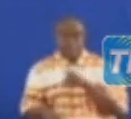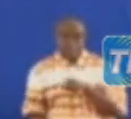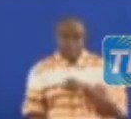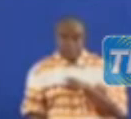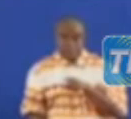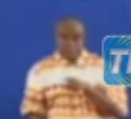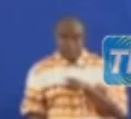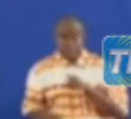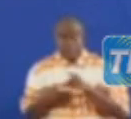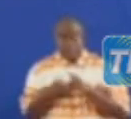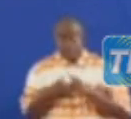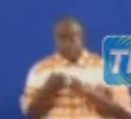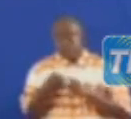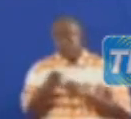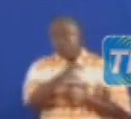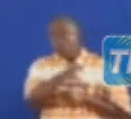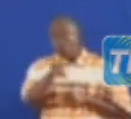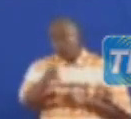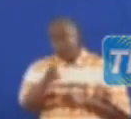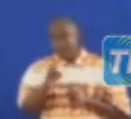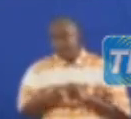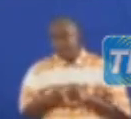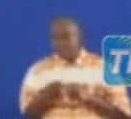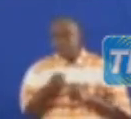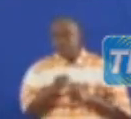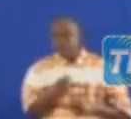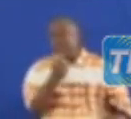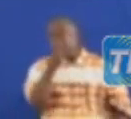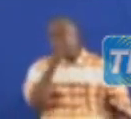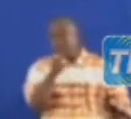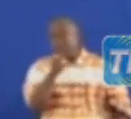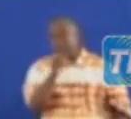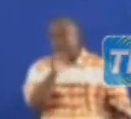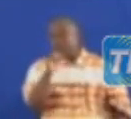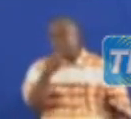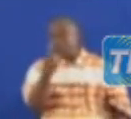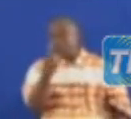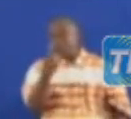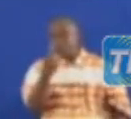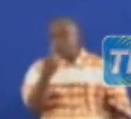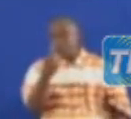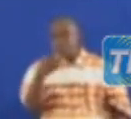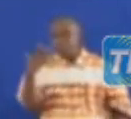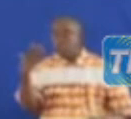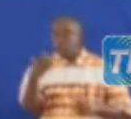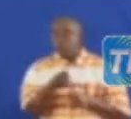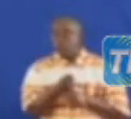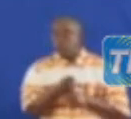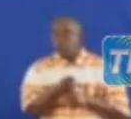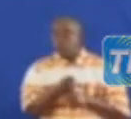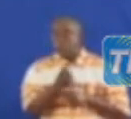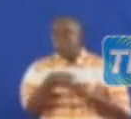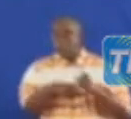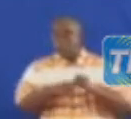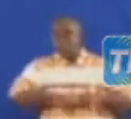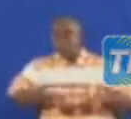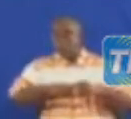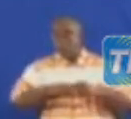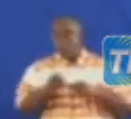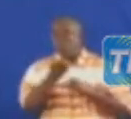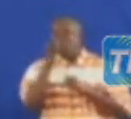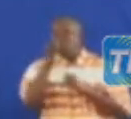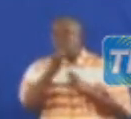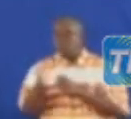249.28 ni maduhuli ya mikoa na shilingi trilioni 1.01 ni mapato ya ndani ya mamlaka